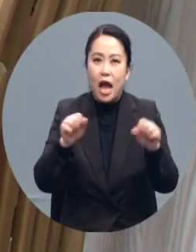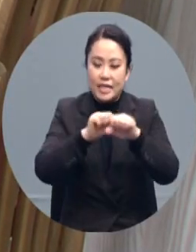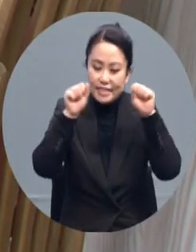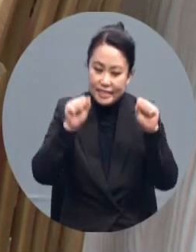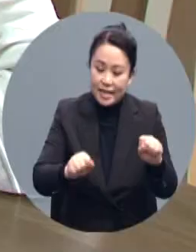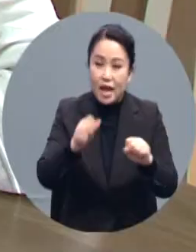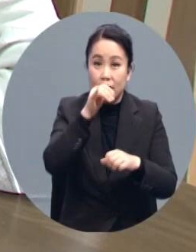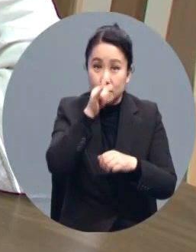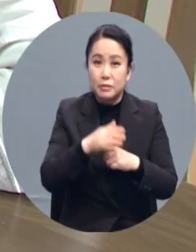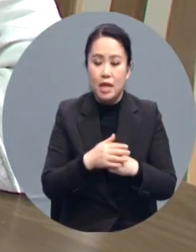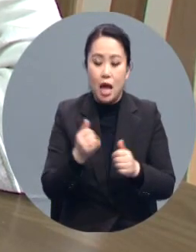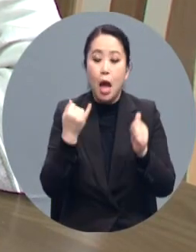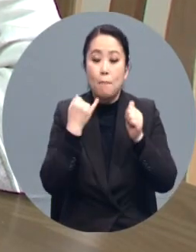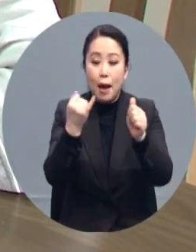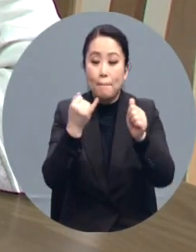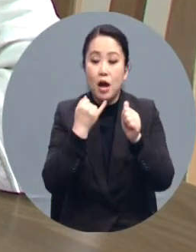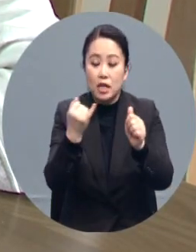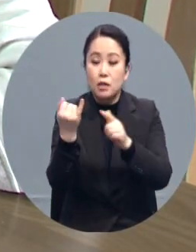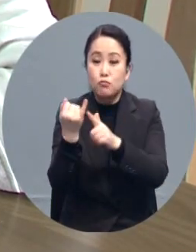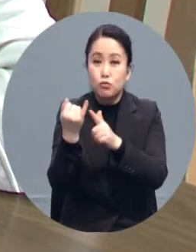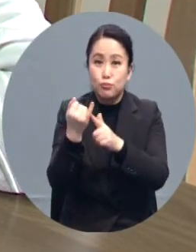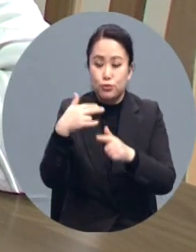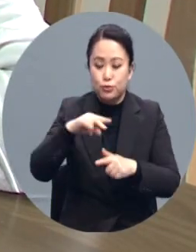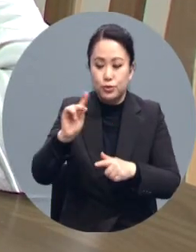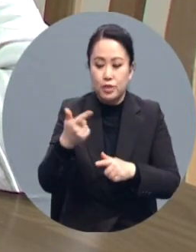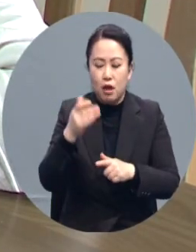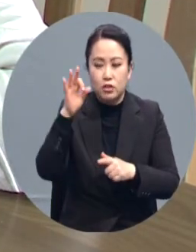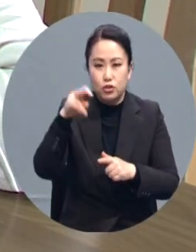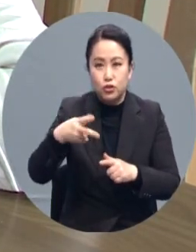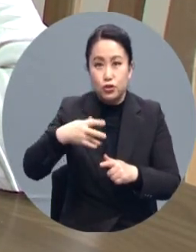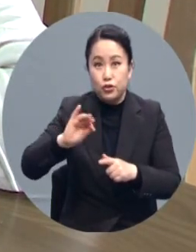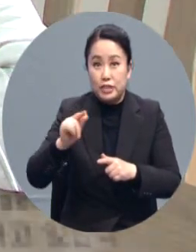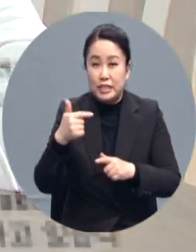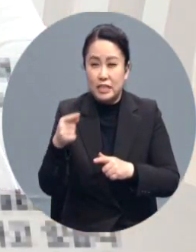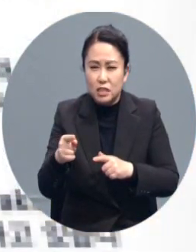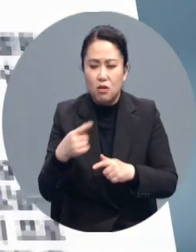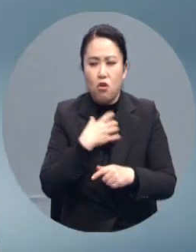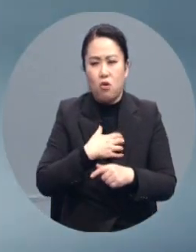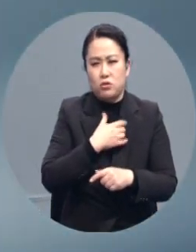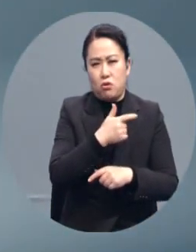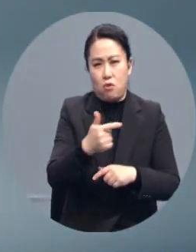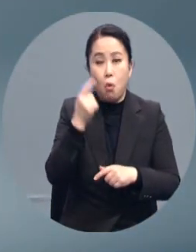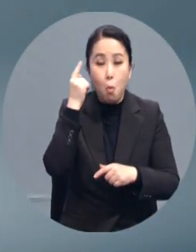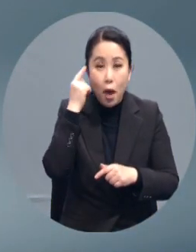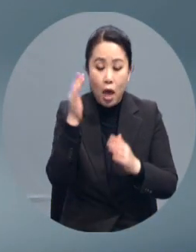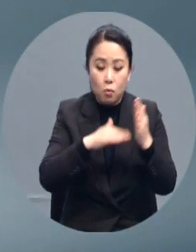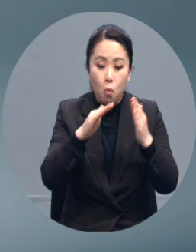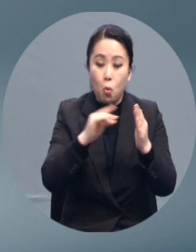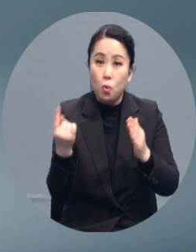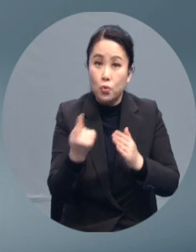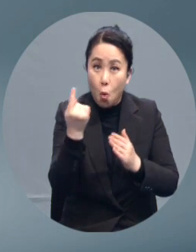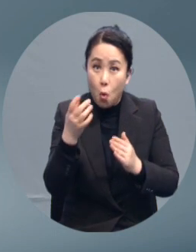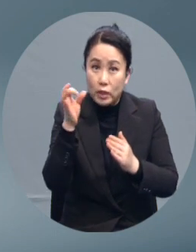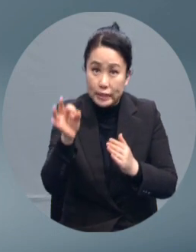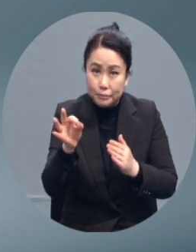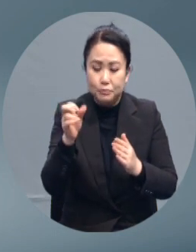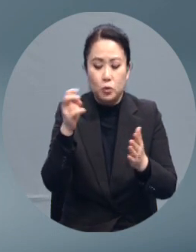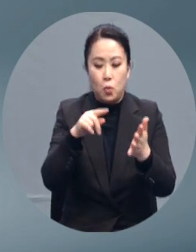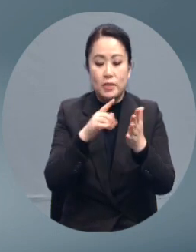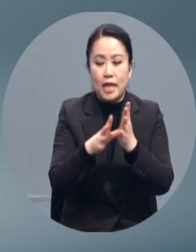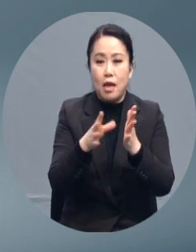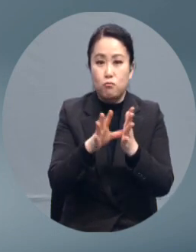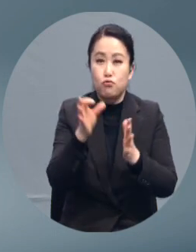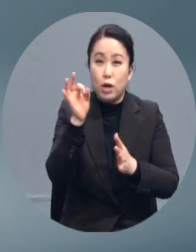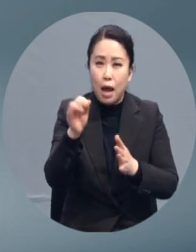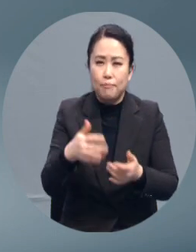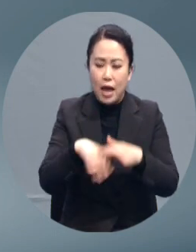돌보는 맞벌이 부부 전유주 씨는 요즘 부쩍 걱정이 커졌습니다. 공공요금의 생활 물가까지 안 오른 게 없는데